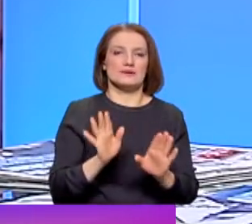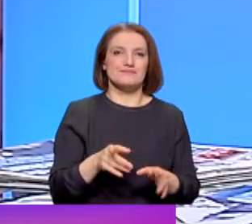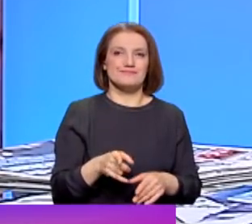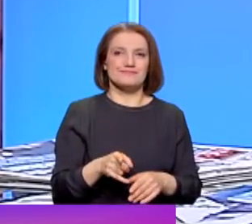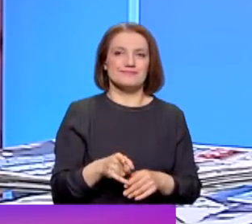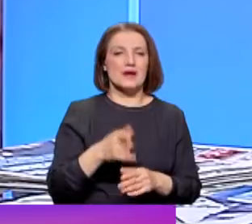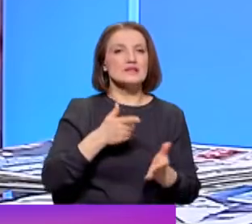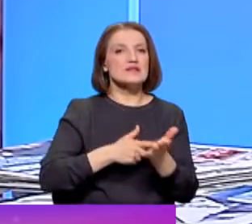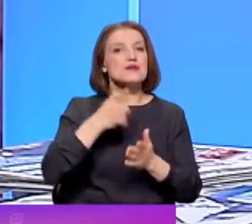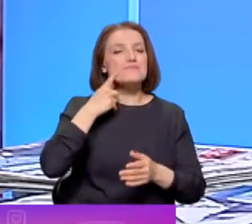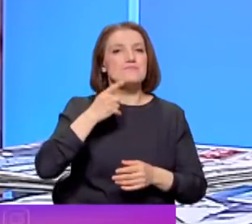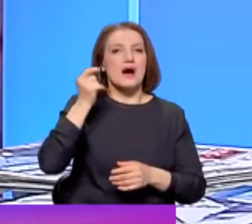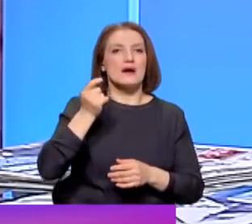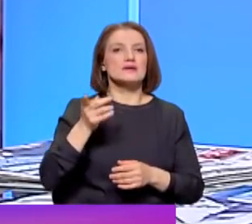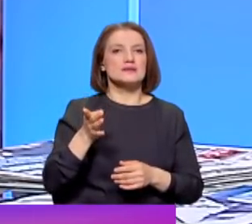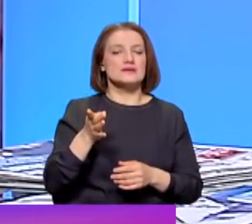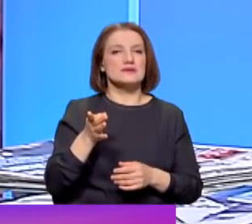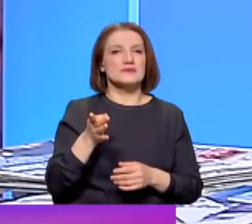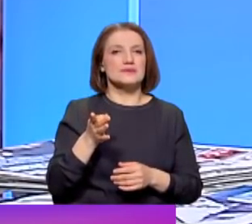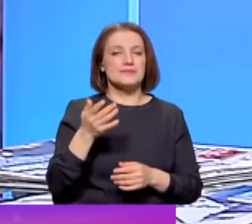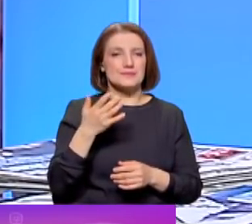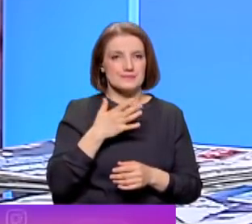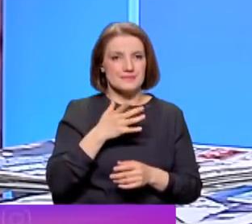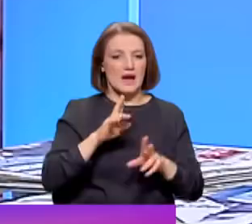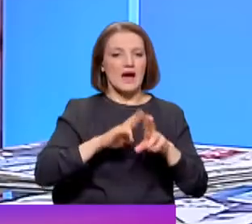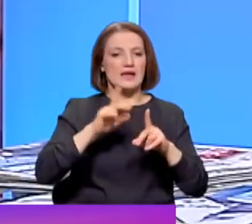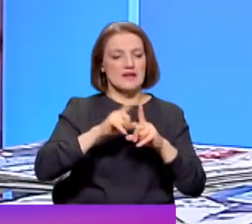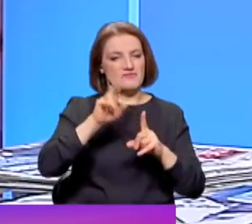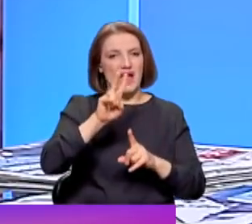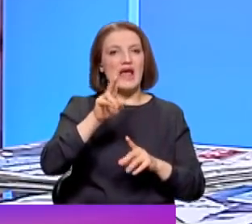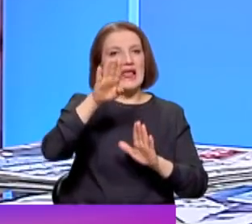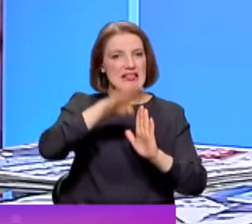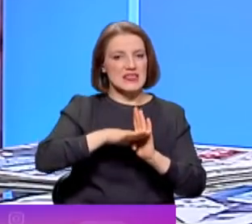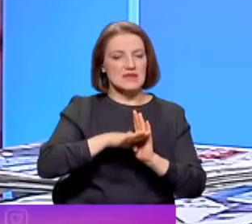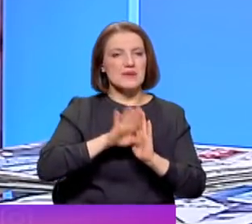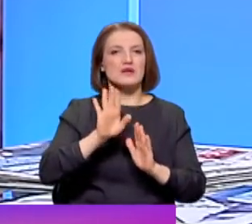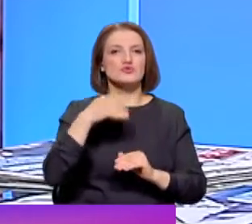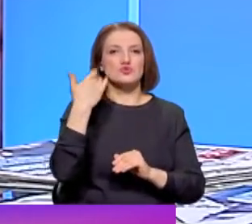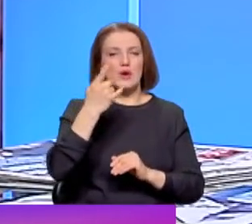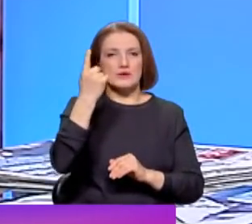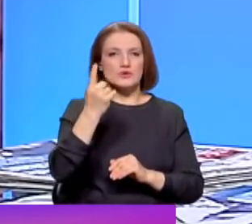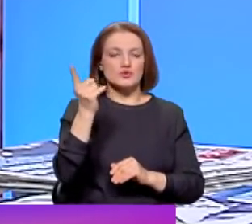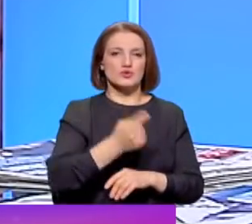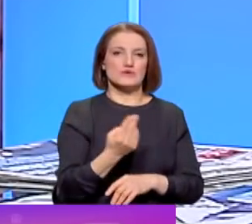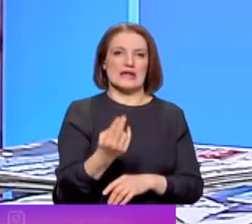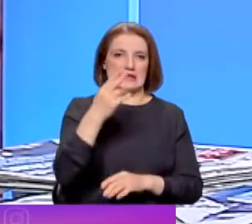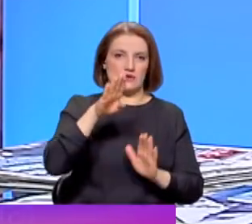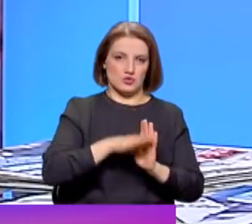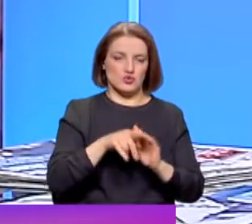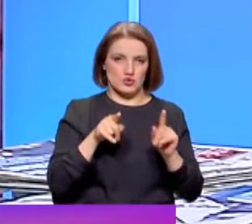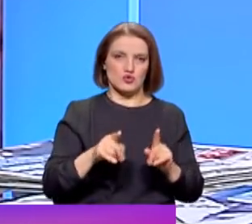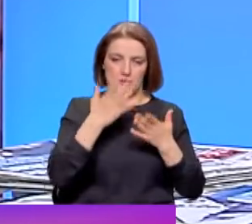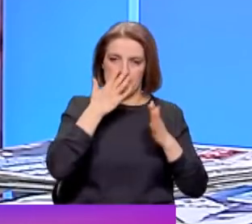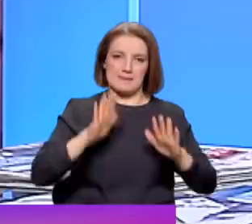dinlendiriyor Tarım Bakanı beklentimiz KDV indirimden sonra fiyatların yüzde yedi oranında düşmesi